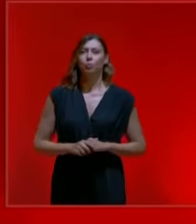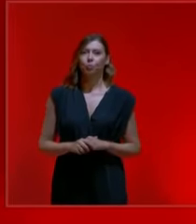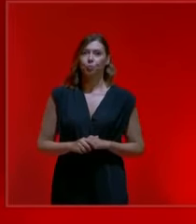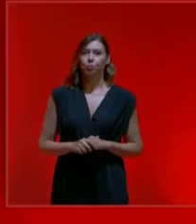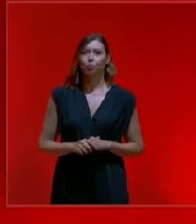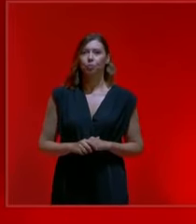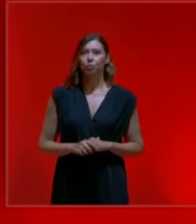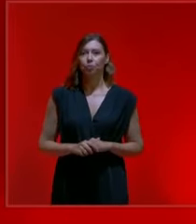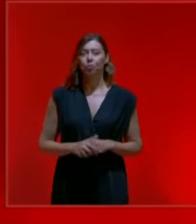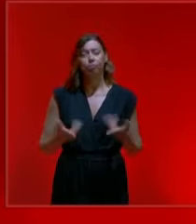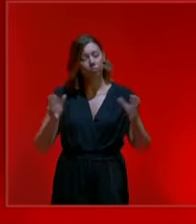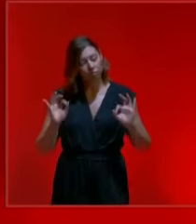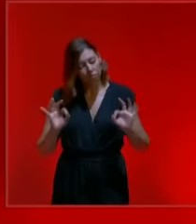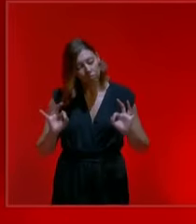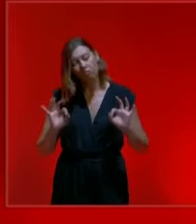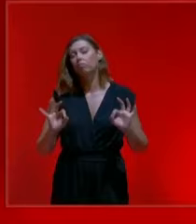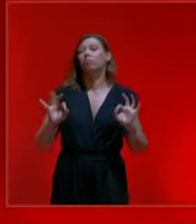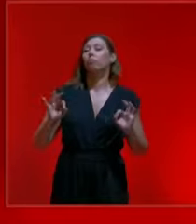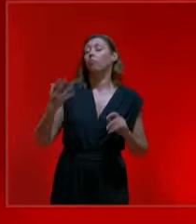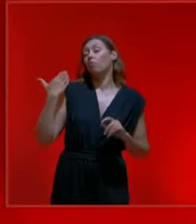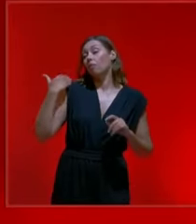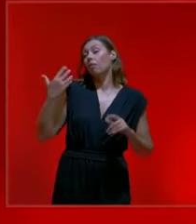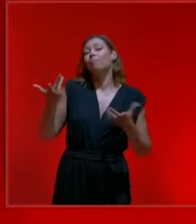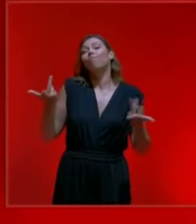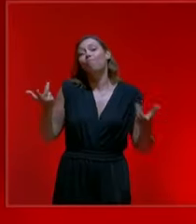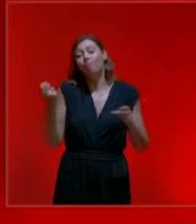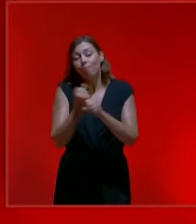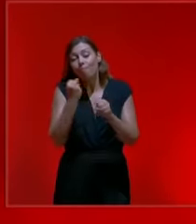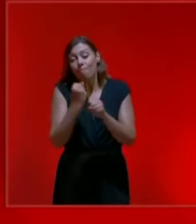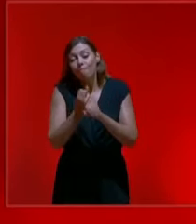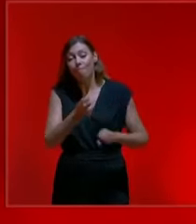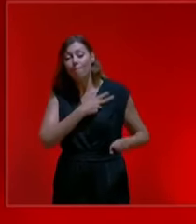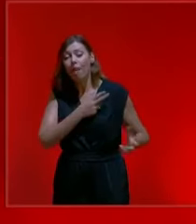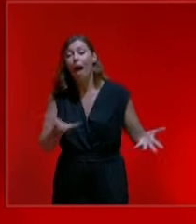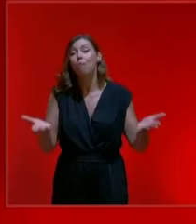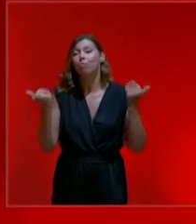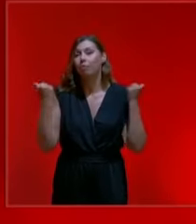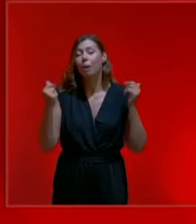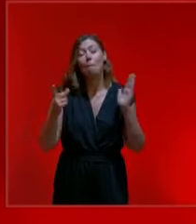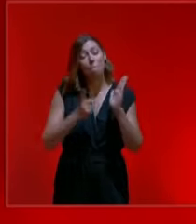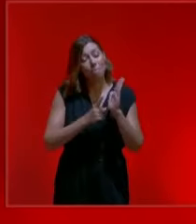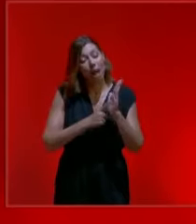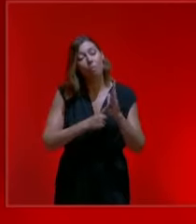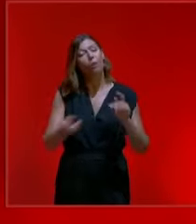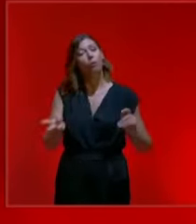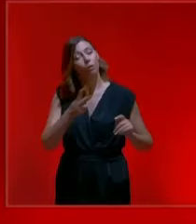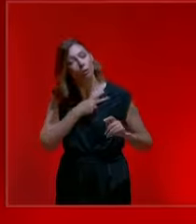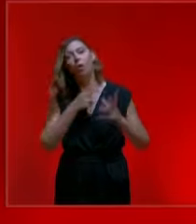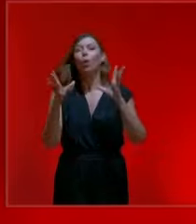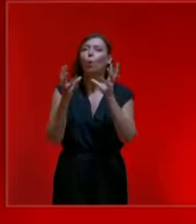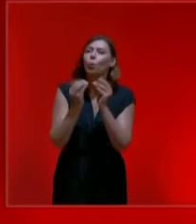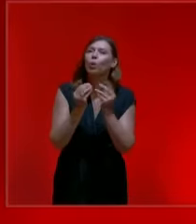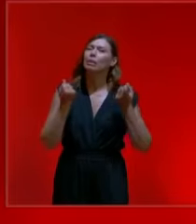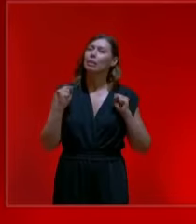Να διαμορφώσουμε βεβαίως, κάτι που δεν κάναμε με επάρκεια, και τα δίκτυά μας στην αυτοδιοίκηση, στο συνδικαλισμό, τις